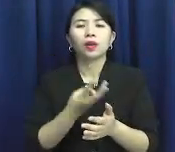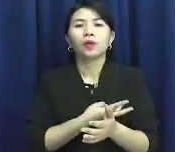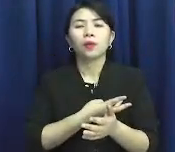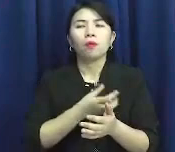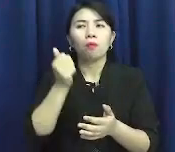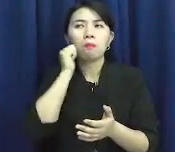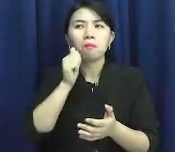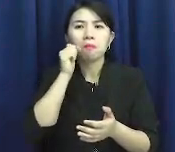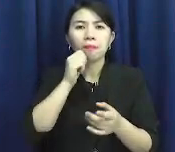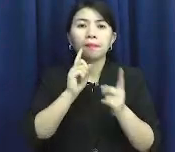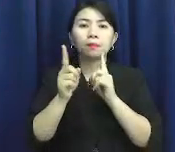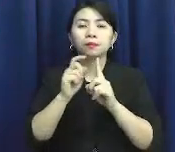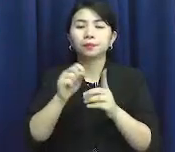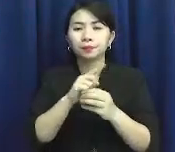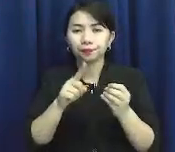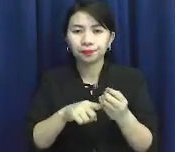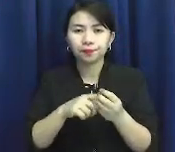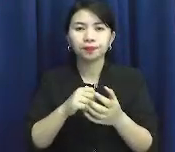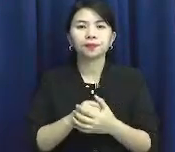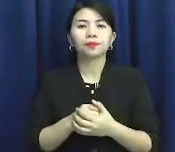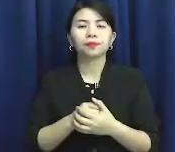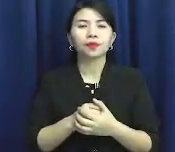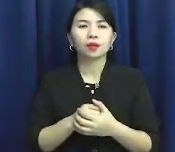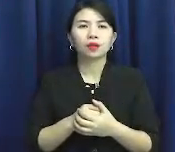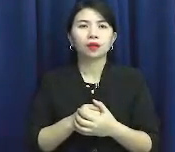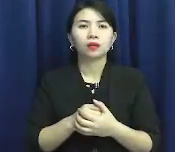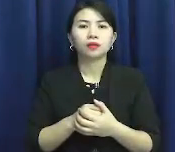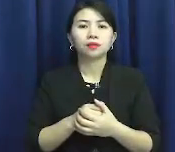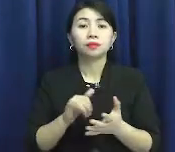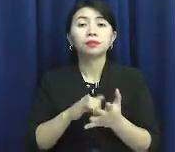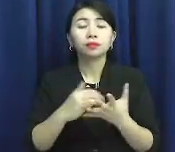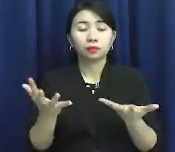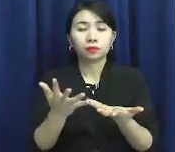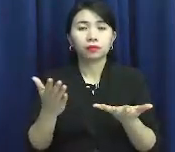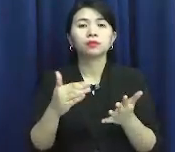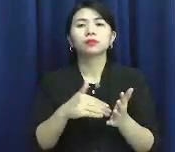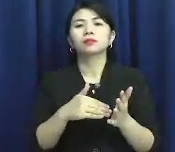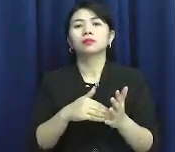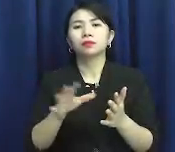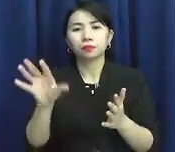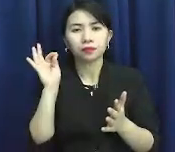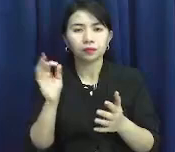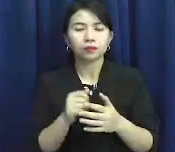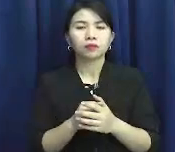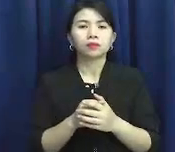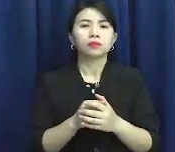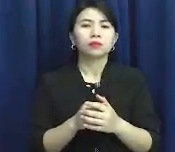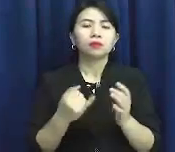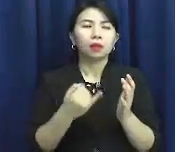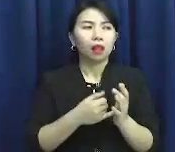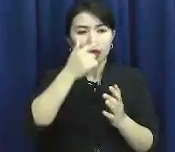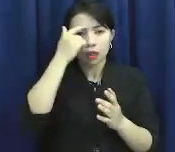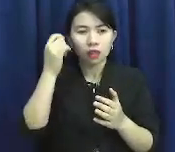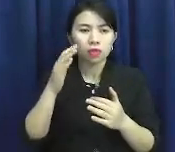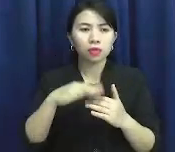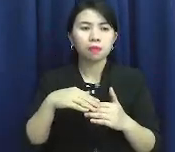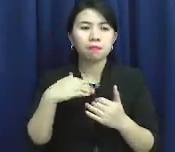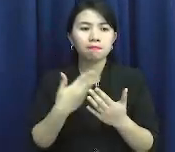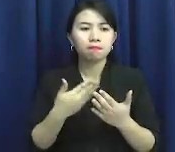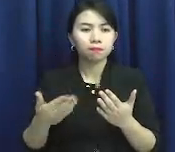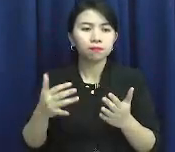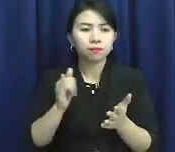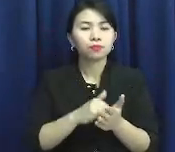pina-practice or pinag-aaralan. Nandiyan diyan lagi yan. Bakit? It's because of those things na nagre-rest sa